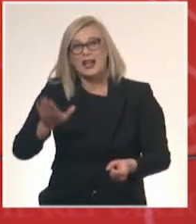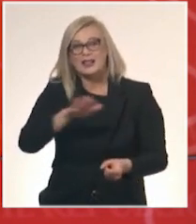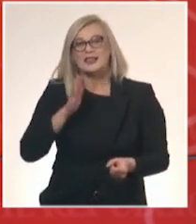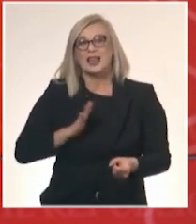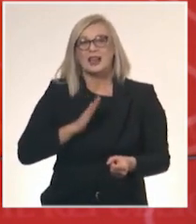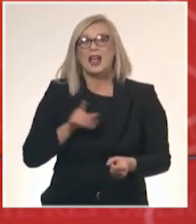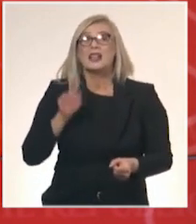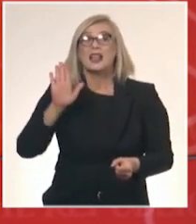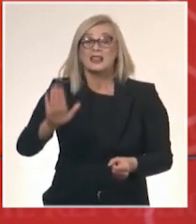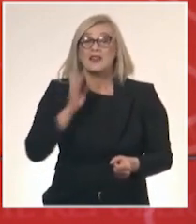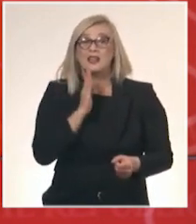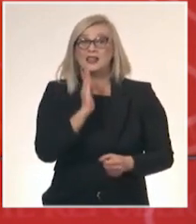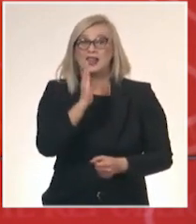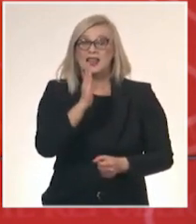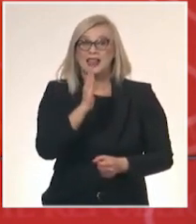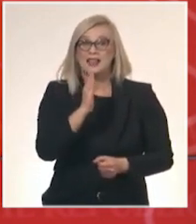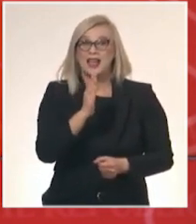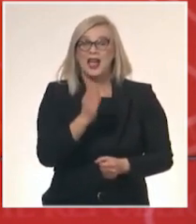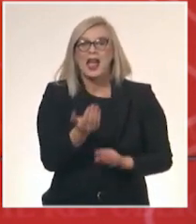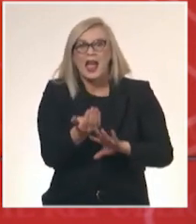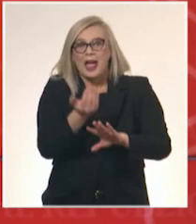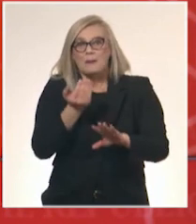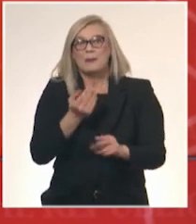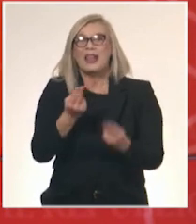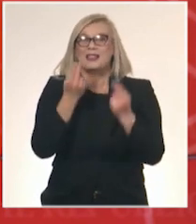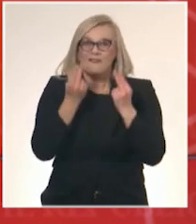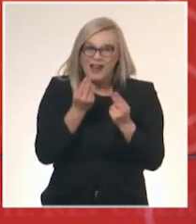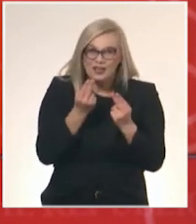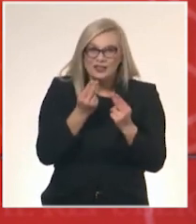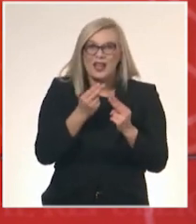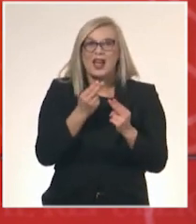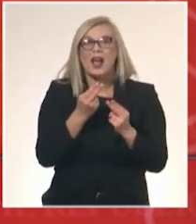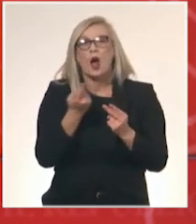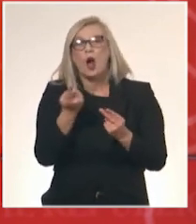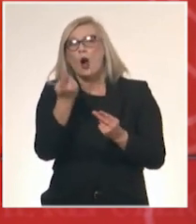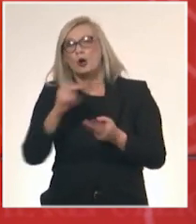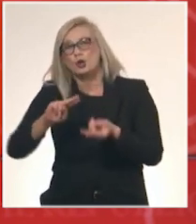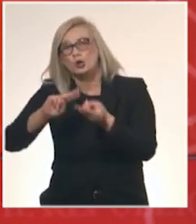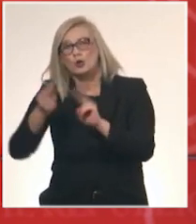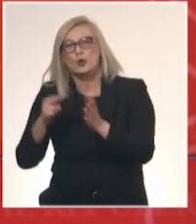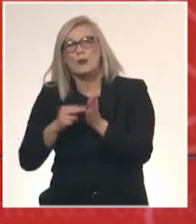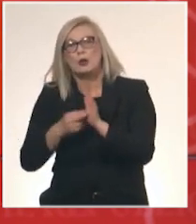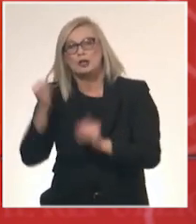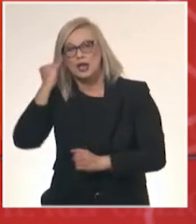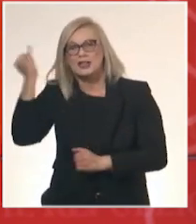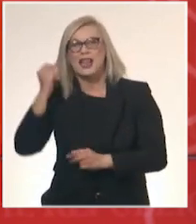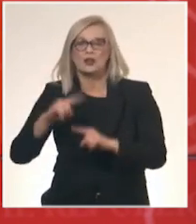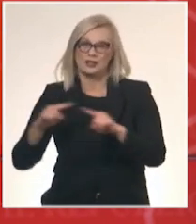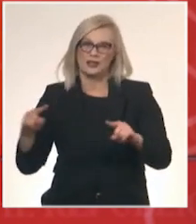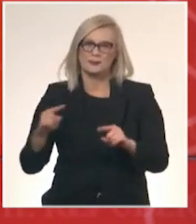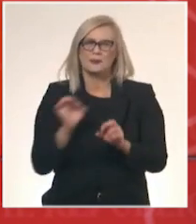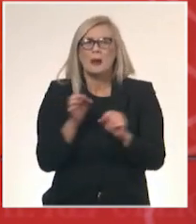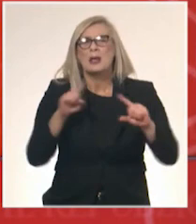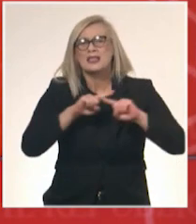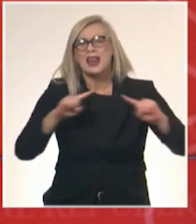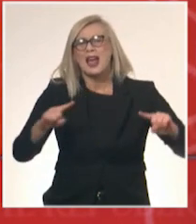иднина, е пред сите политички и идеолошки разлики. Без разлика на